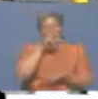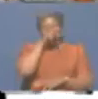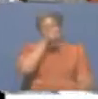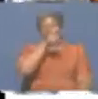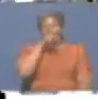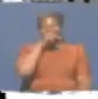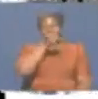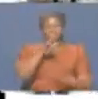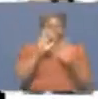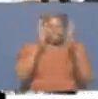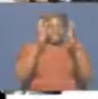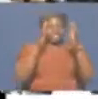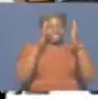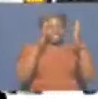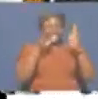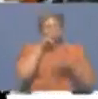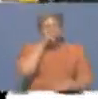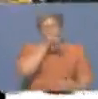vigelegele,